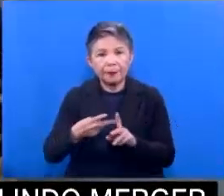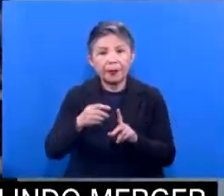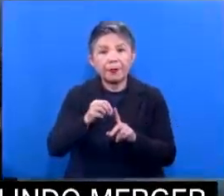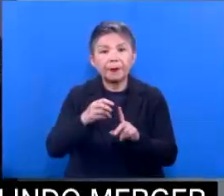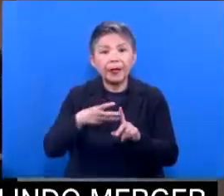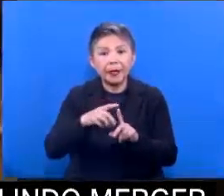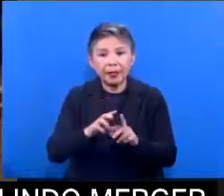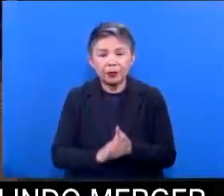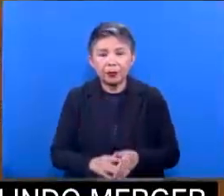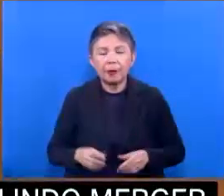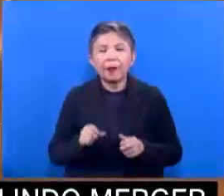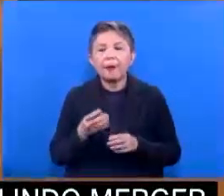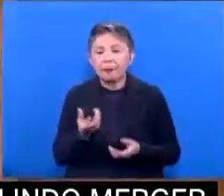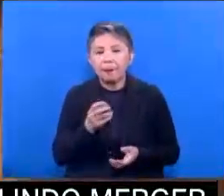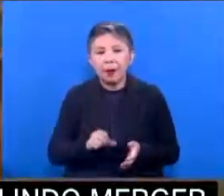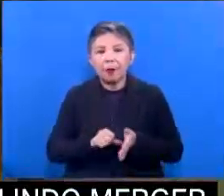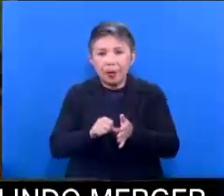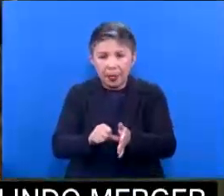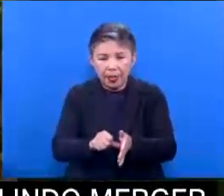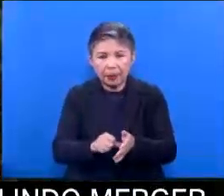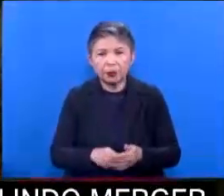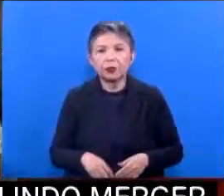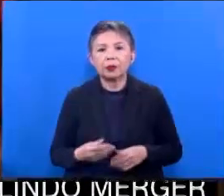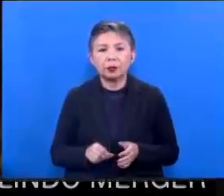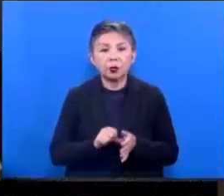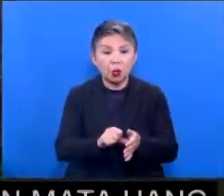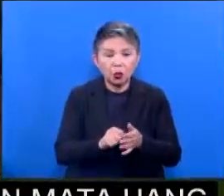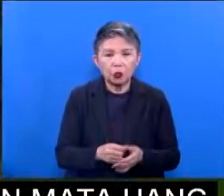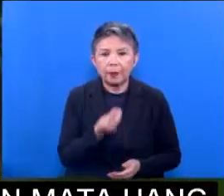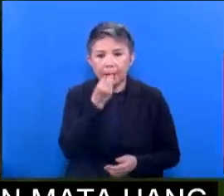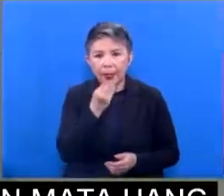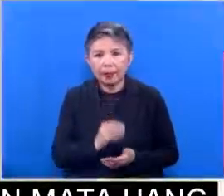Lebak membawa logistik khususnya makanan untuk mengurangi risiko kebencanaan.